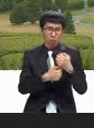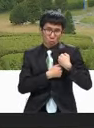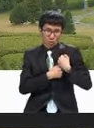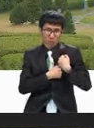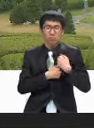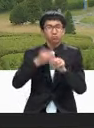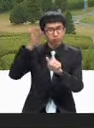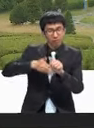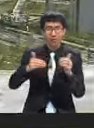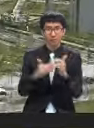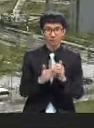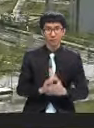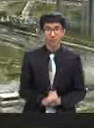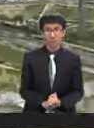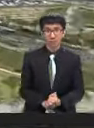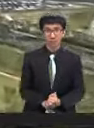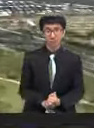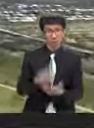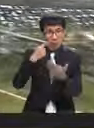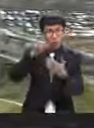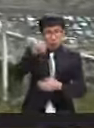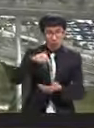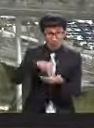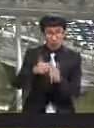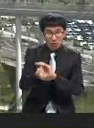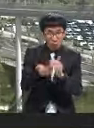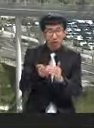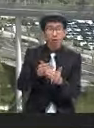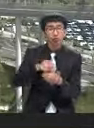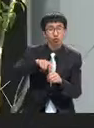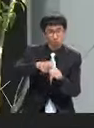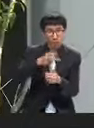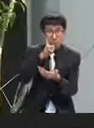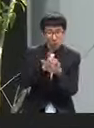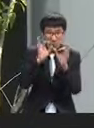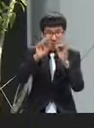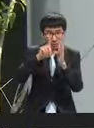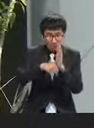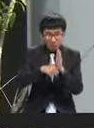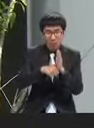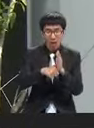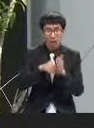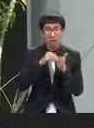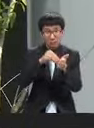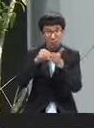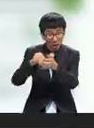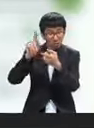그렇게 냈고요. 교육부는 선행교육 규제법에 따라 대학별 입학 전형이